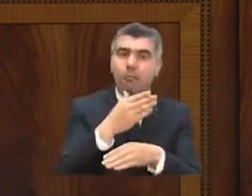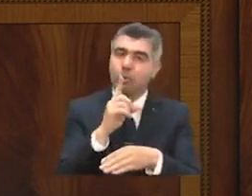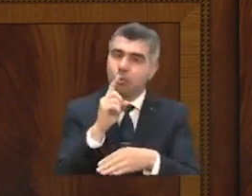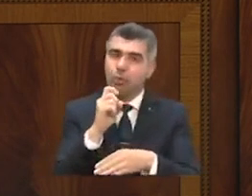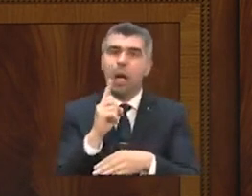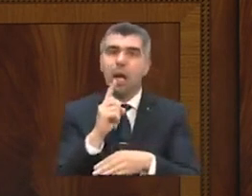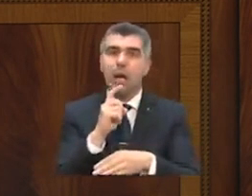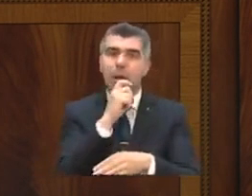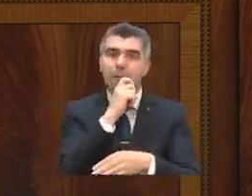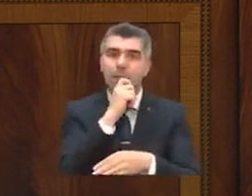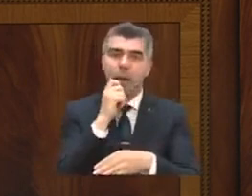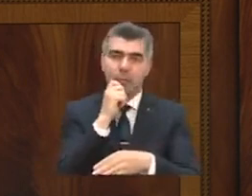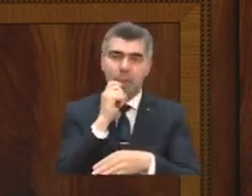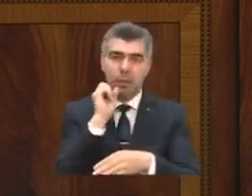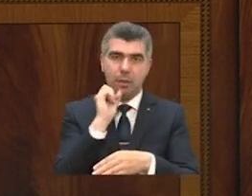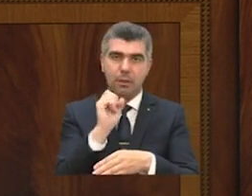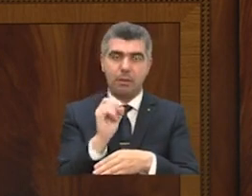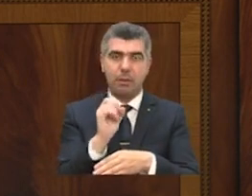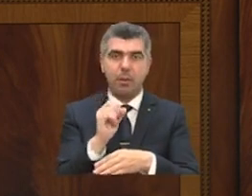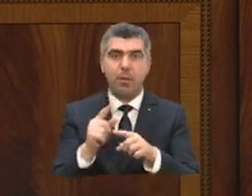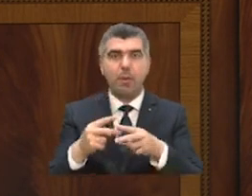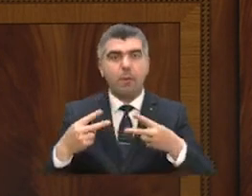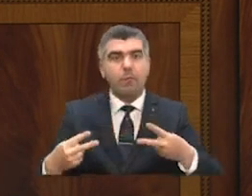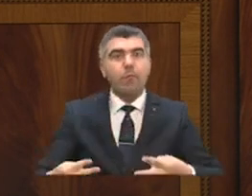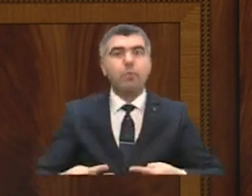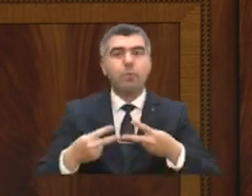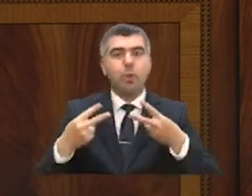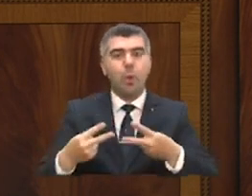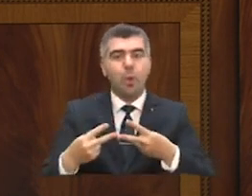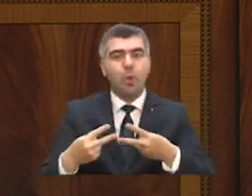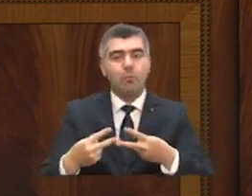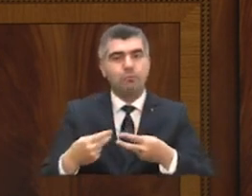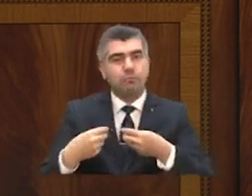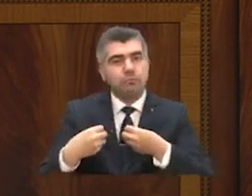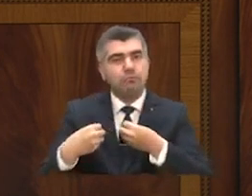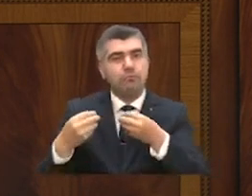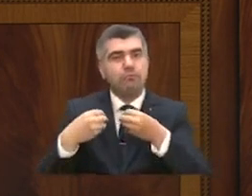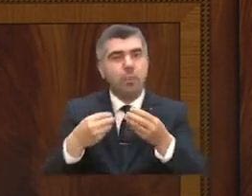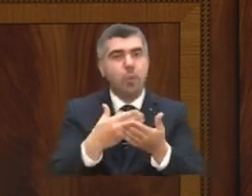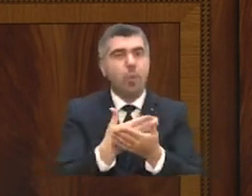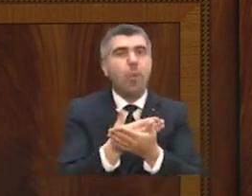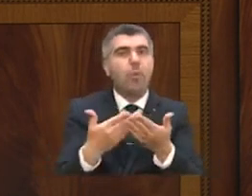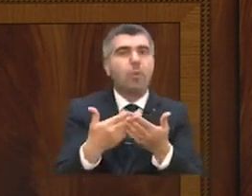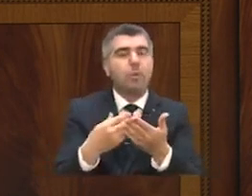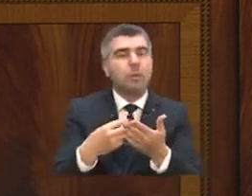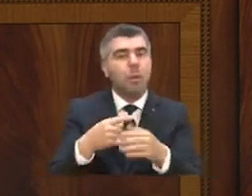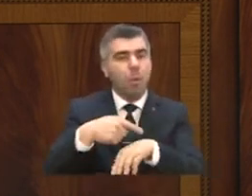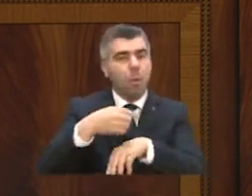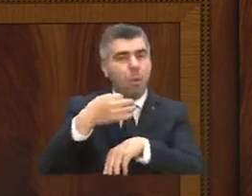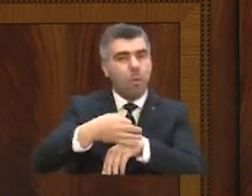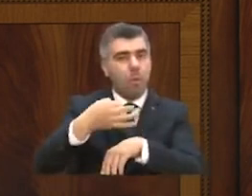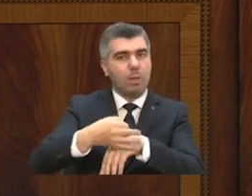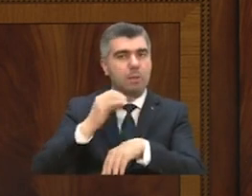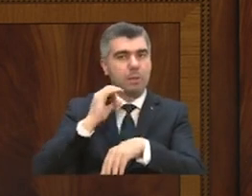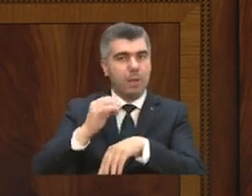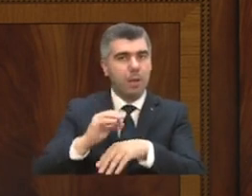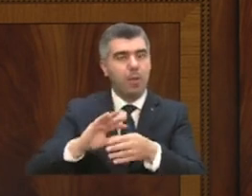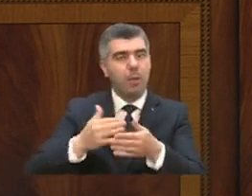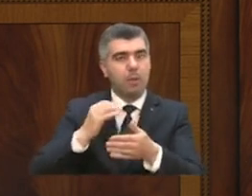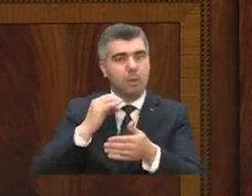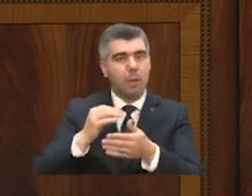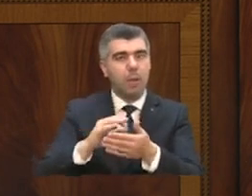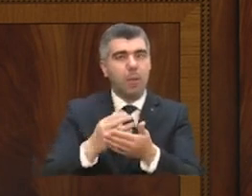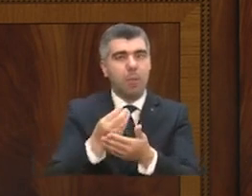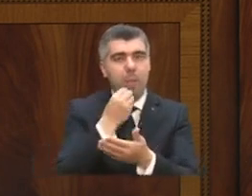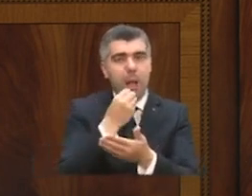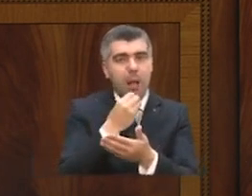الكريم سيتواصل تزويد السوق الوطني بالمواد الأولية بشكل منتظ وكافي، خصوصا من المواد